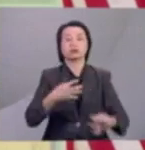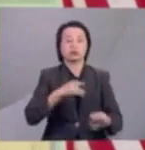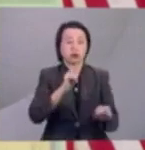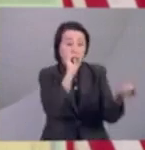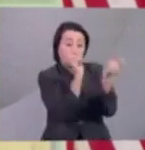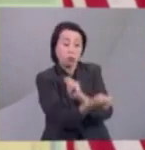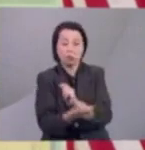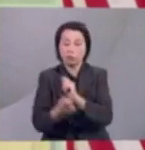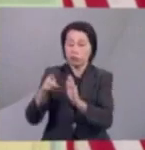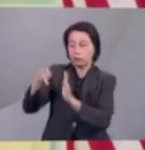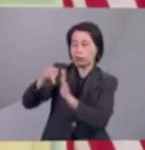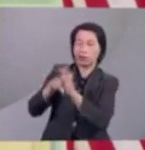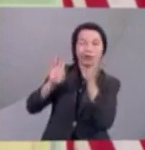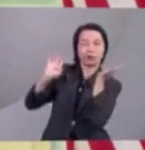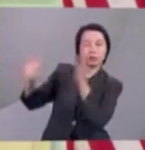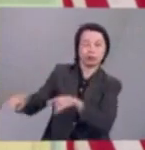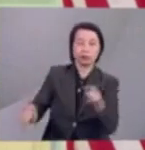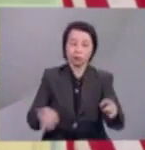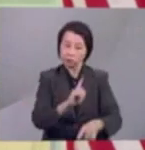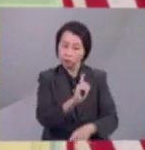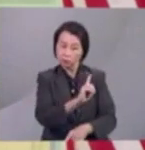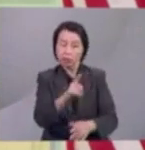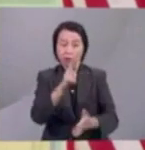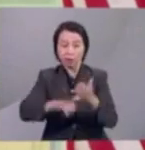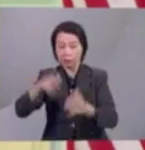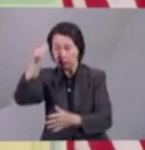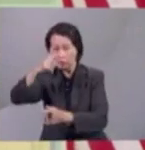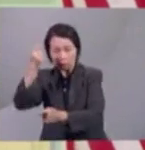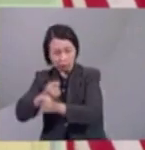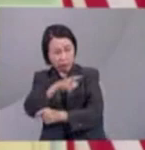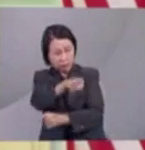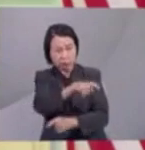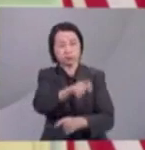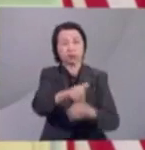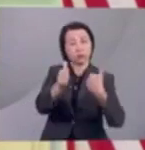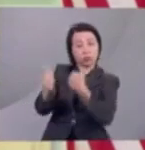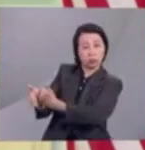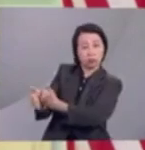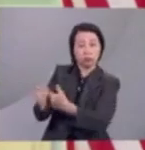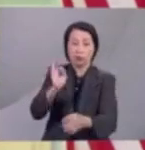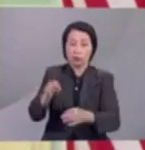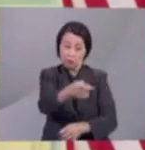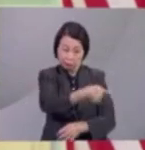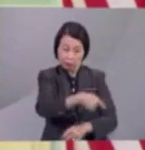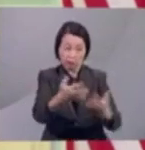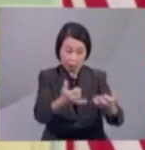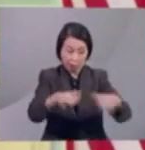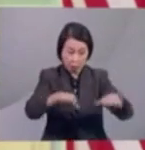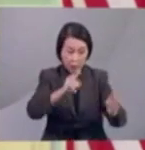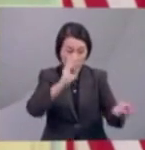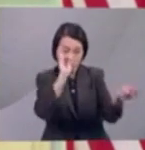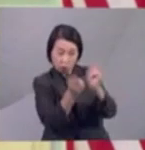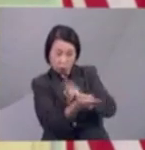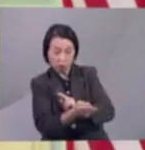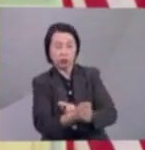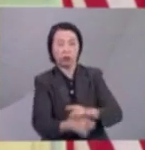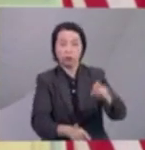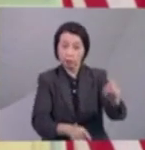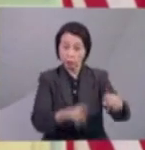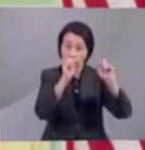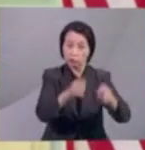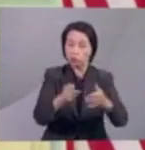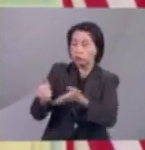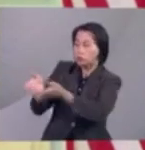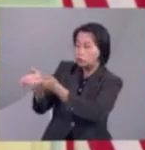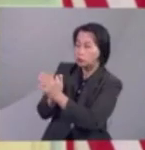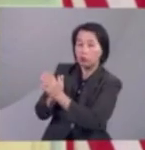mengubah apa yang telah pun ditetapkan oleh kerajaan. Kalau mereka ingin membuat sebarang perubahan, mereka perlu